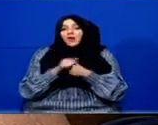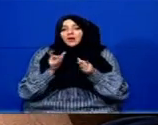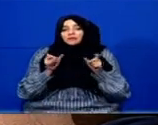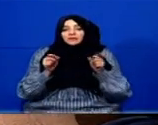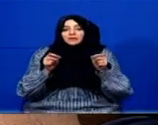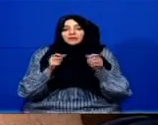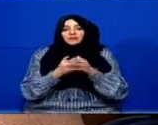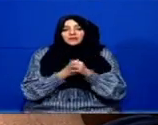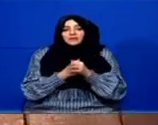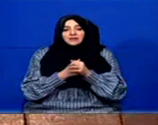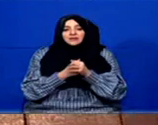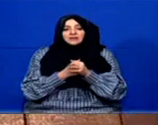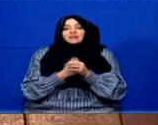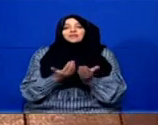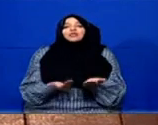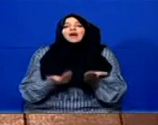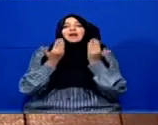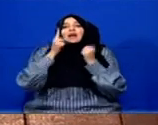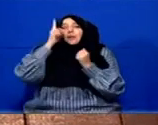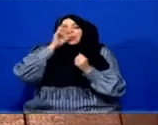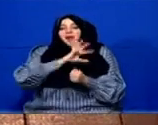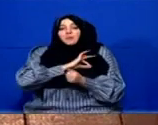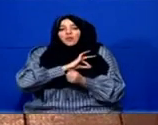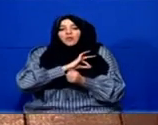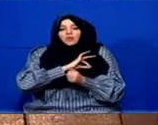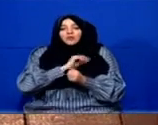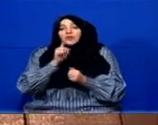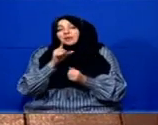مات يضحك يعني ربي يرحمه برحمته الواسعه